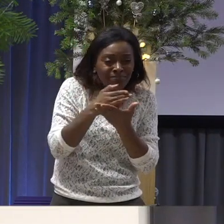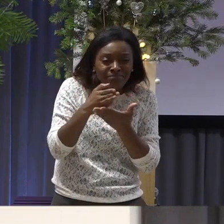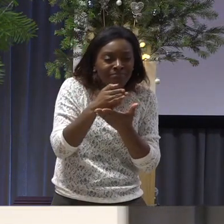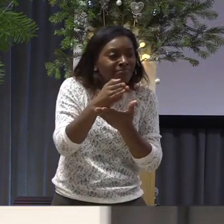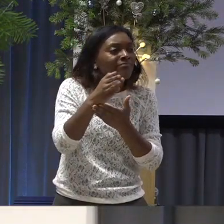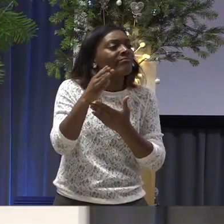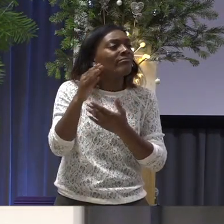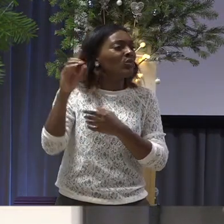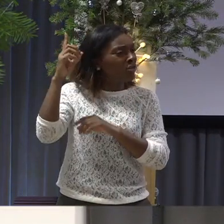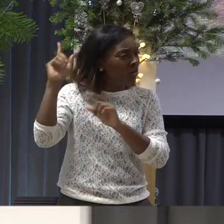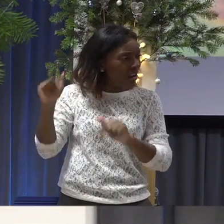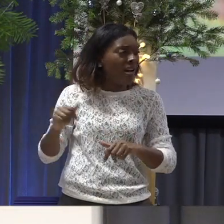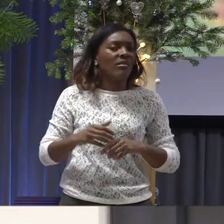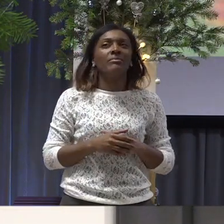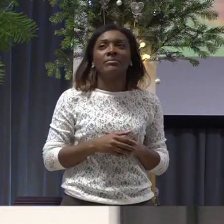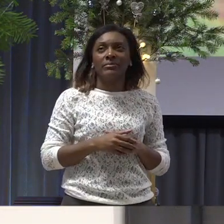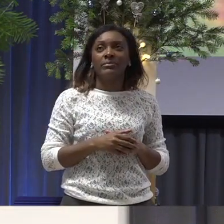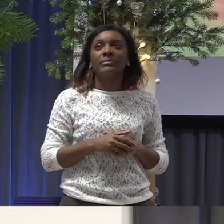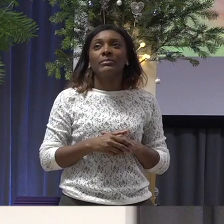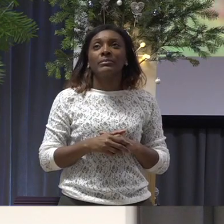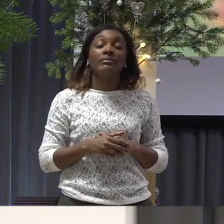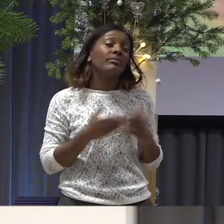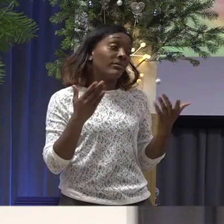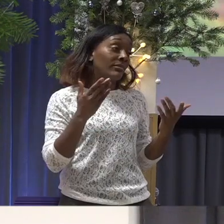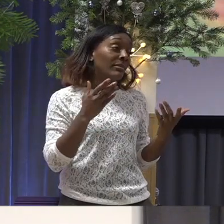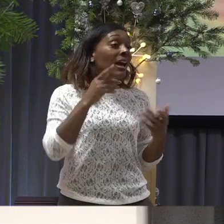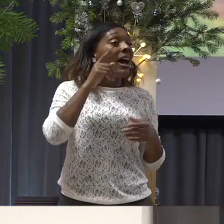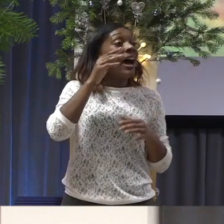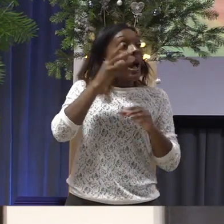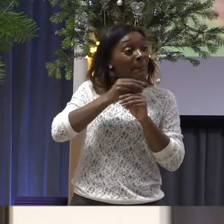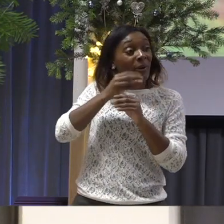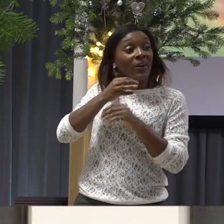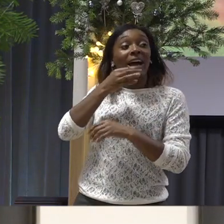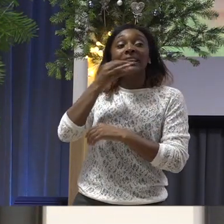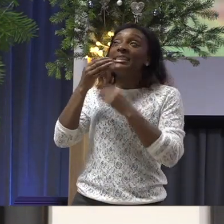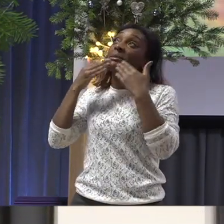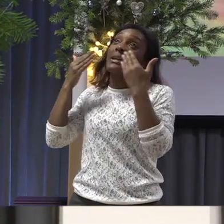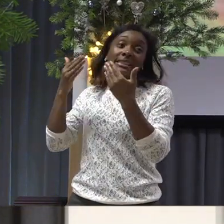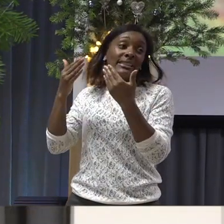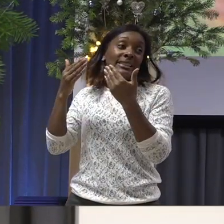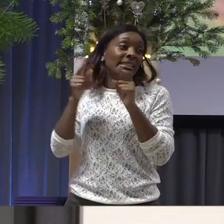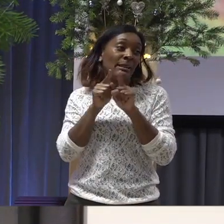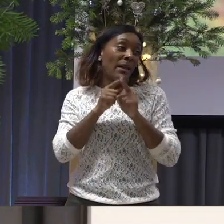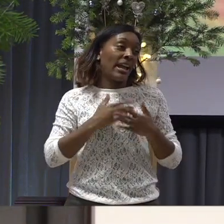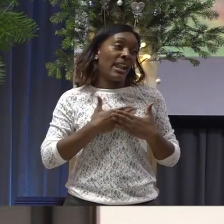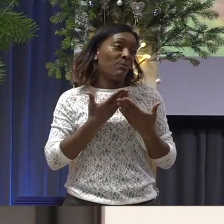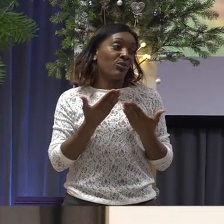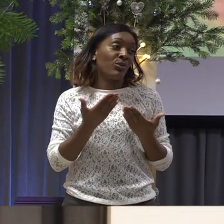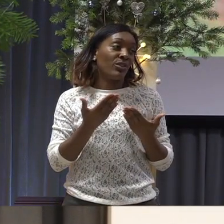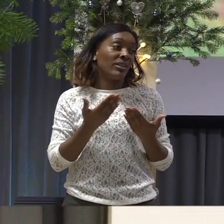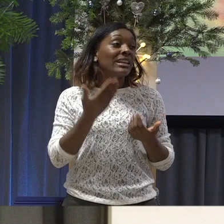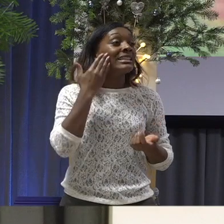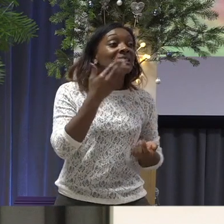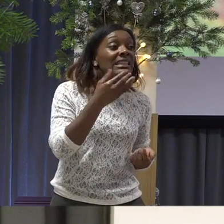La reconnaissance est étroitement liée à l'amour. Si tu ne reconnais pas un bienfait, c'est que tu n'aimes pas la personne qui l'a